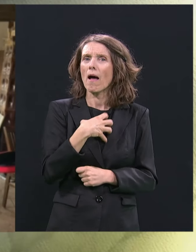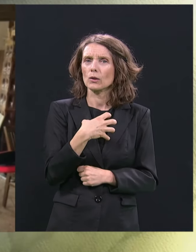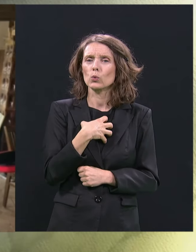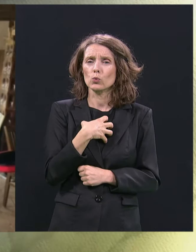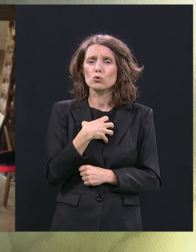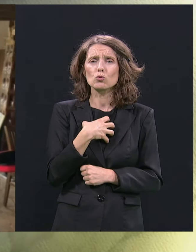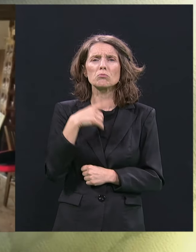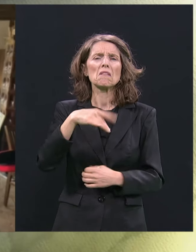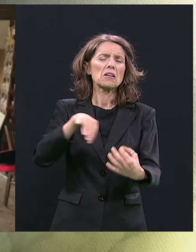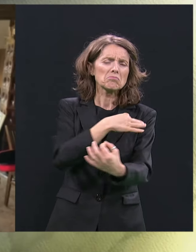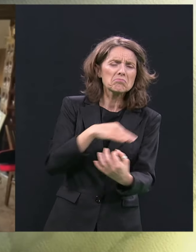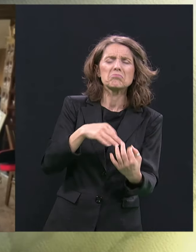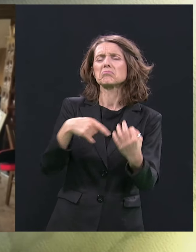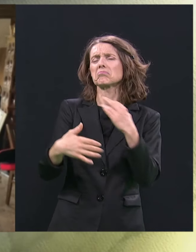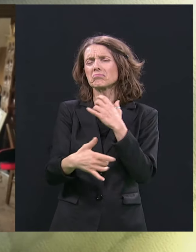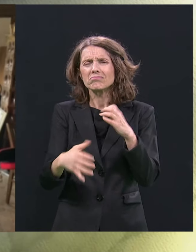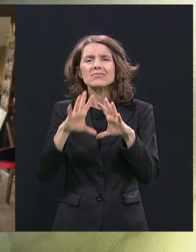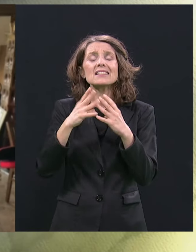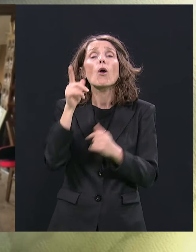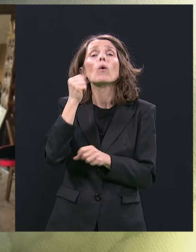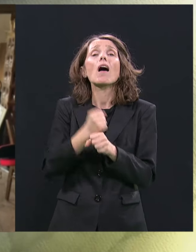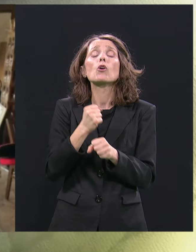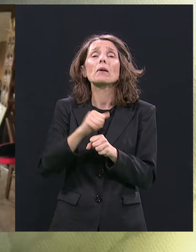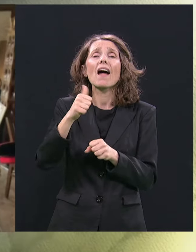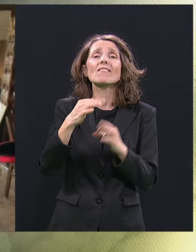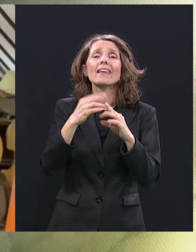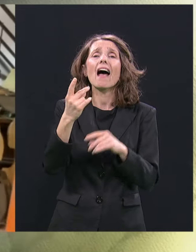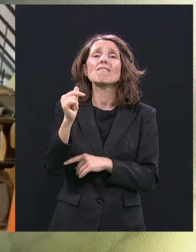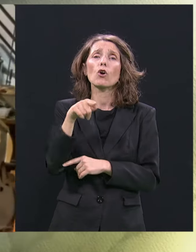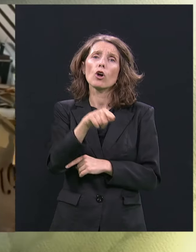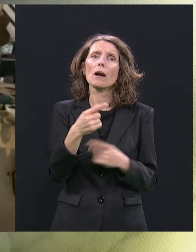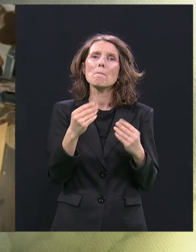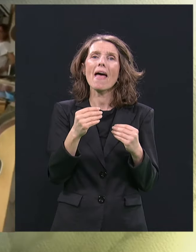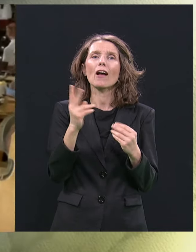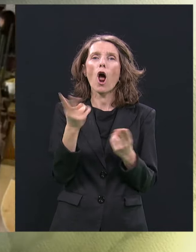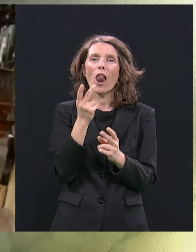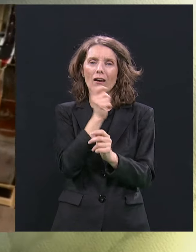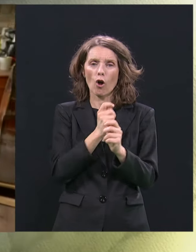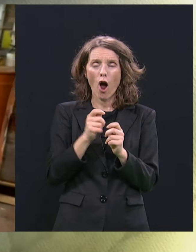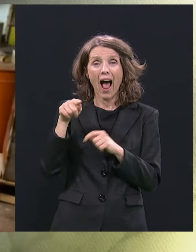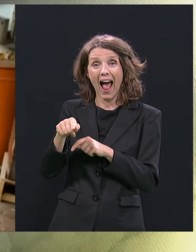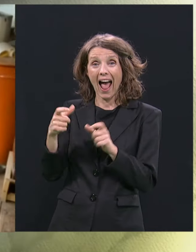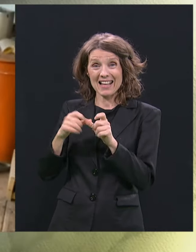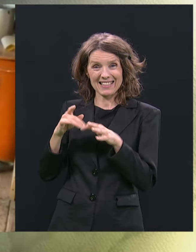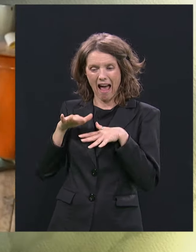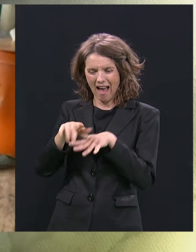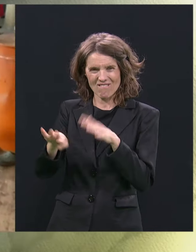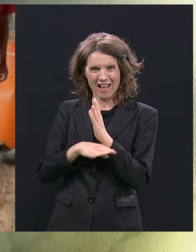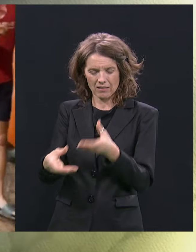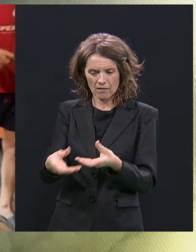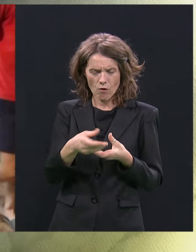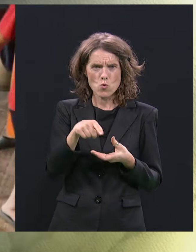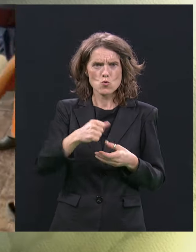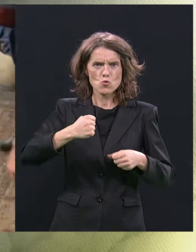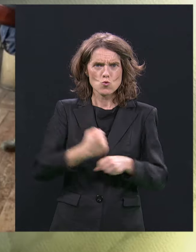Instrumenti se uglavnom prave od javora, mekog drveta, lakog za oblikovanje. Drvo iz Save je pak pred majstore stavilo ozbiljan